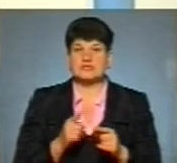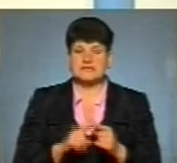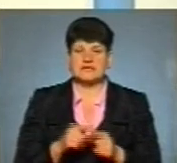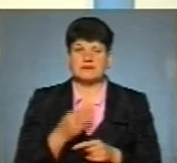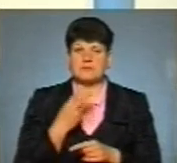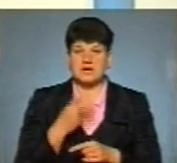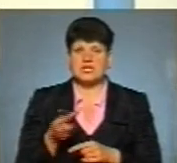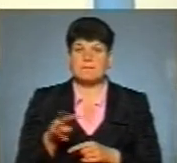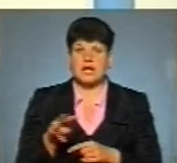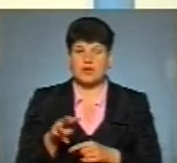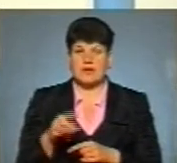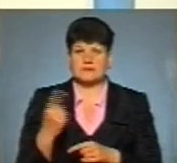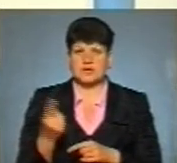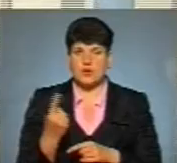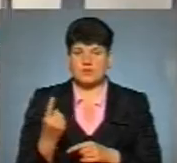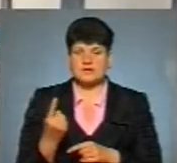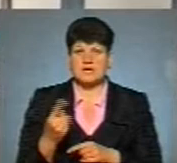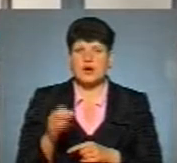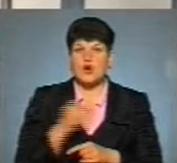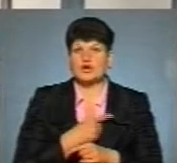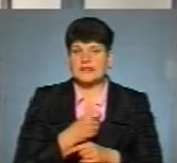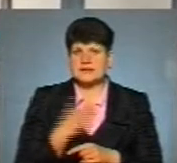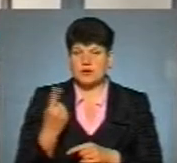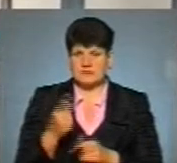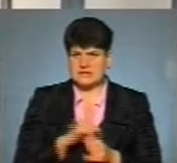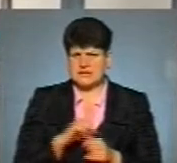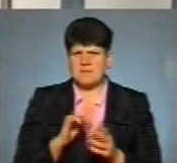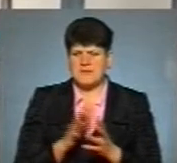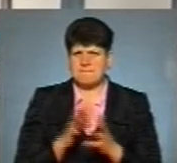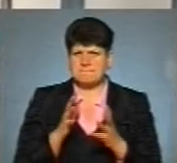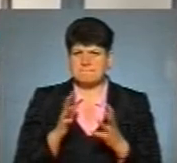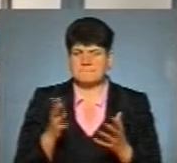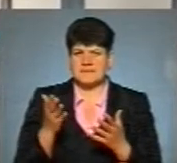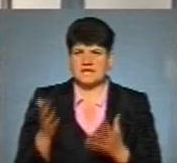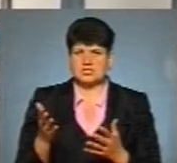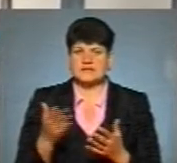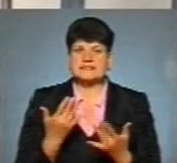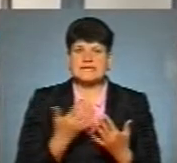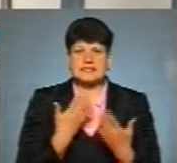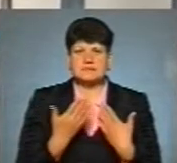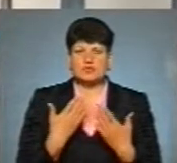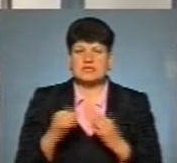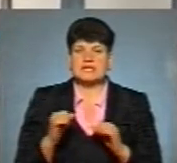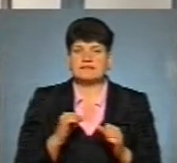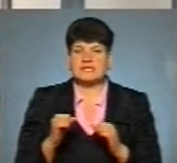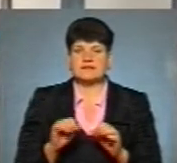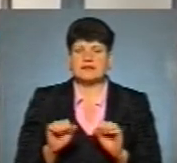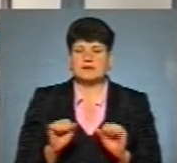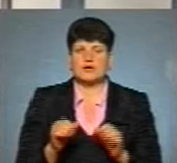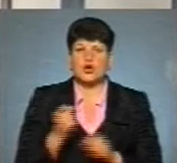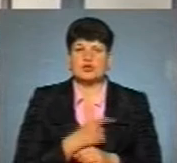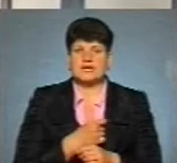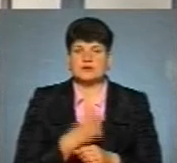бачите, Миколаївська і Одеська найбільше, наскільки спілкуюся з керівником департаменту Одеської,